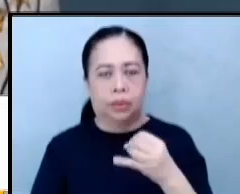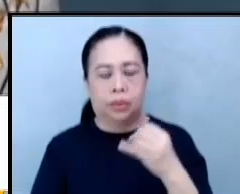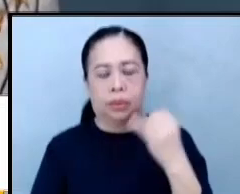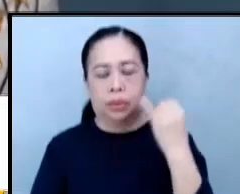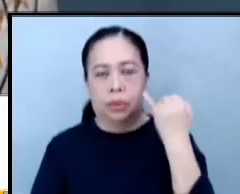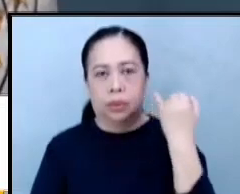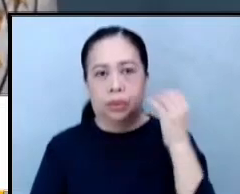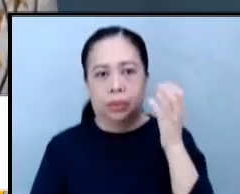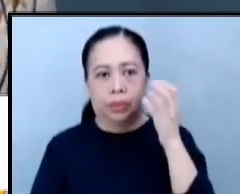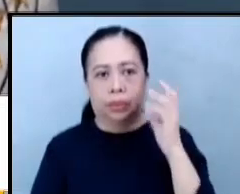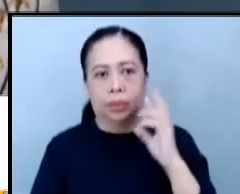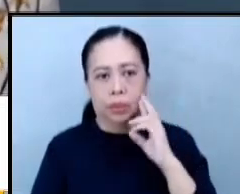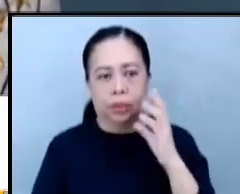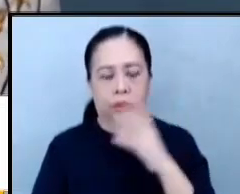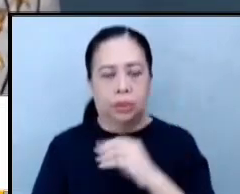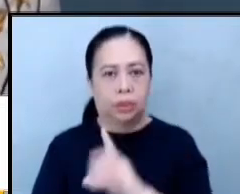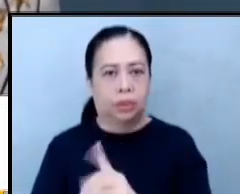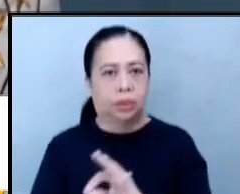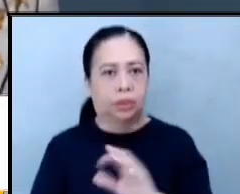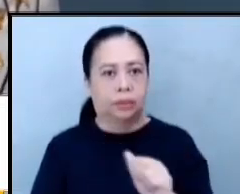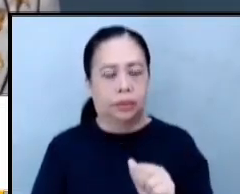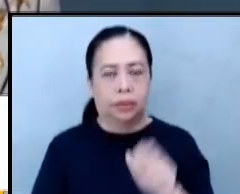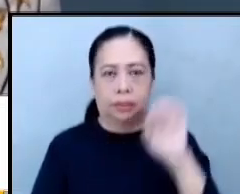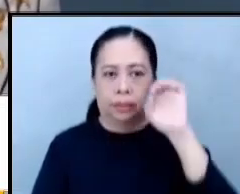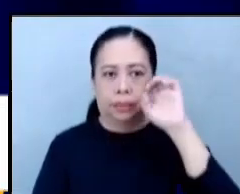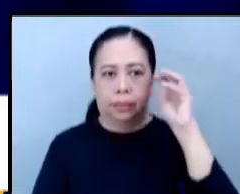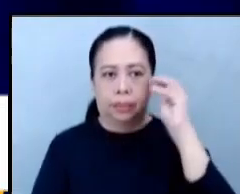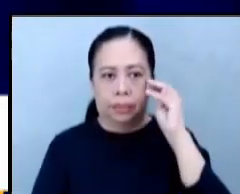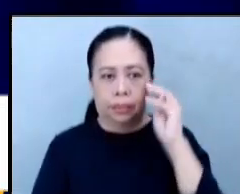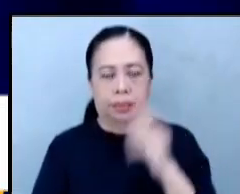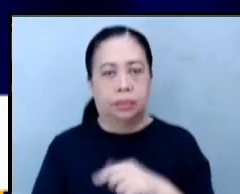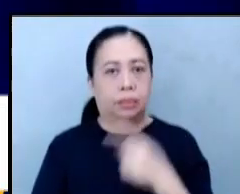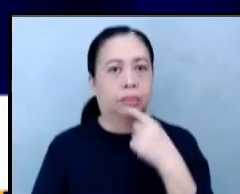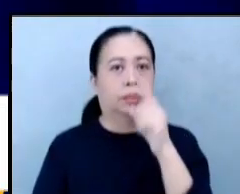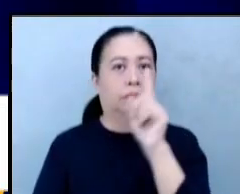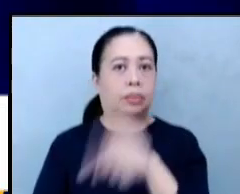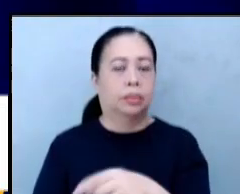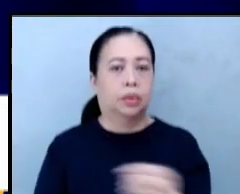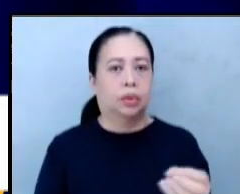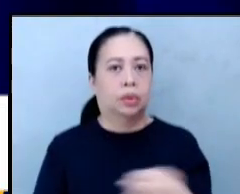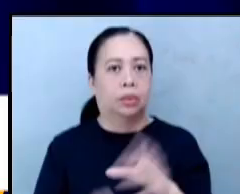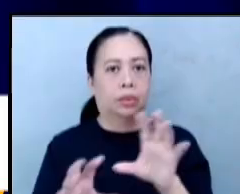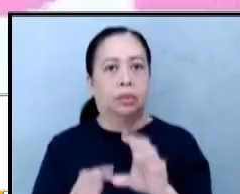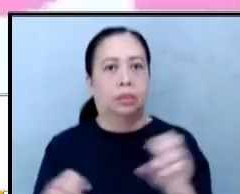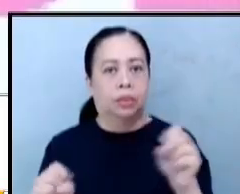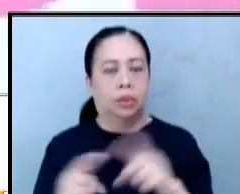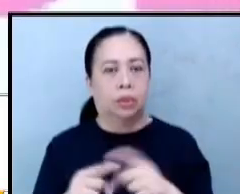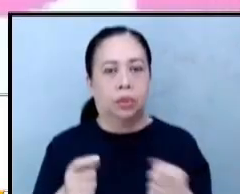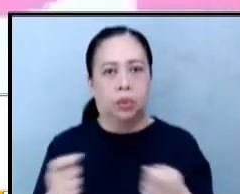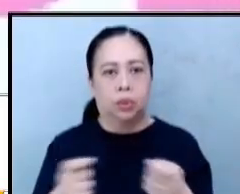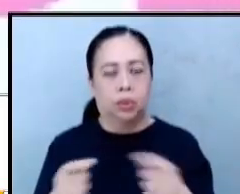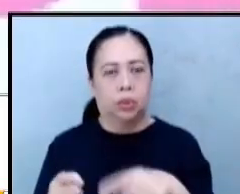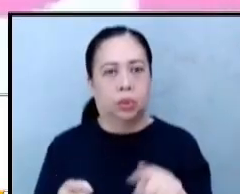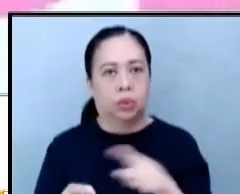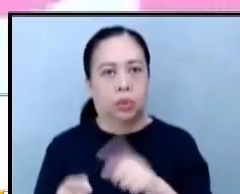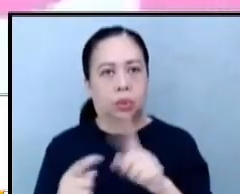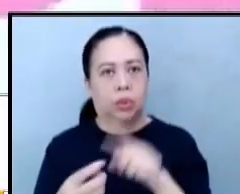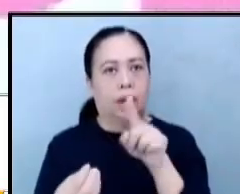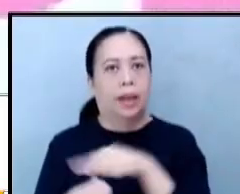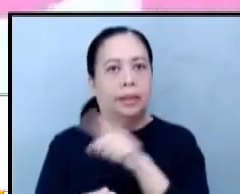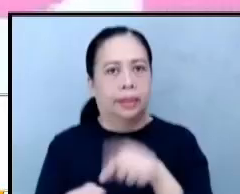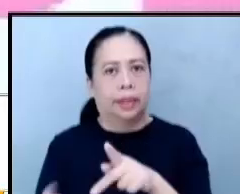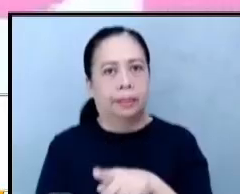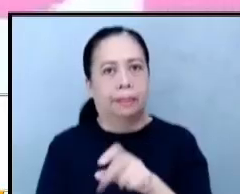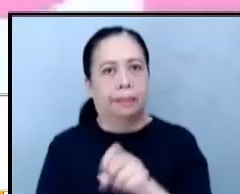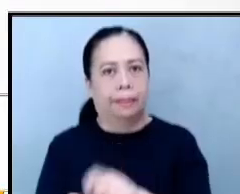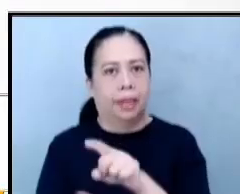at DFA Secretary Enrique Manalo, inuutusan ng Office of the President na pangasiwaan ang pagkansila sa passport ni Guo